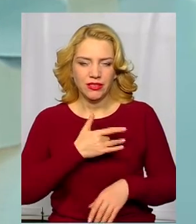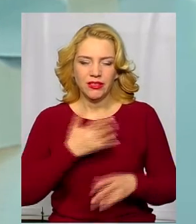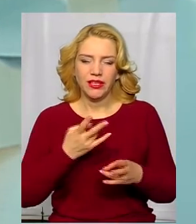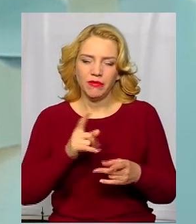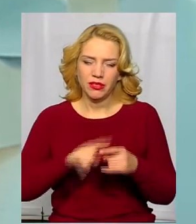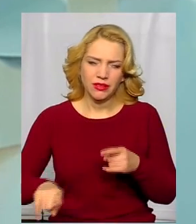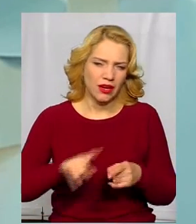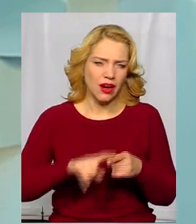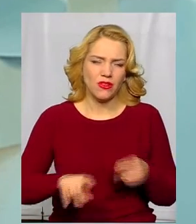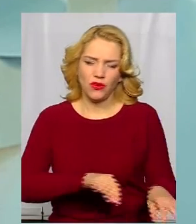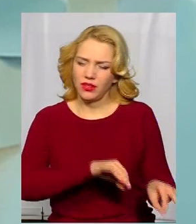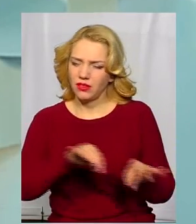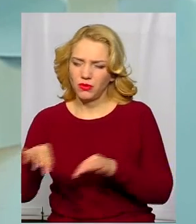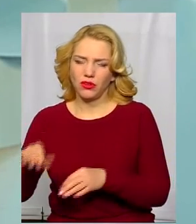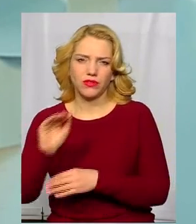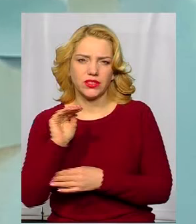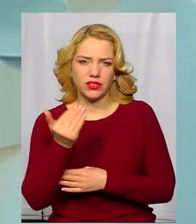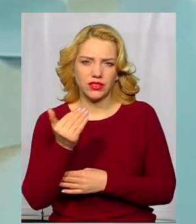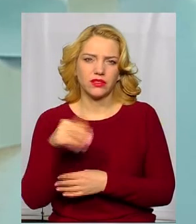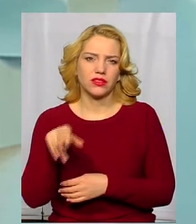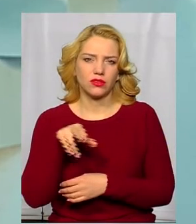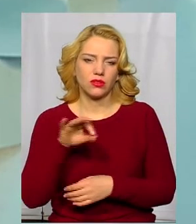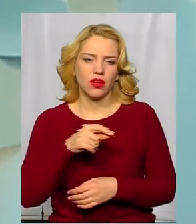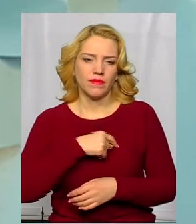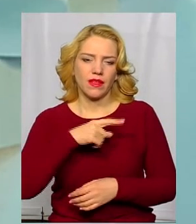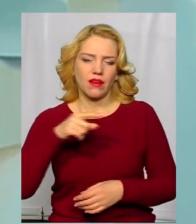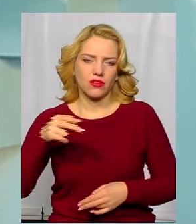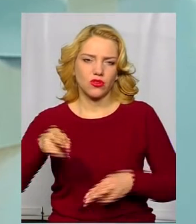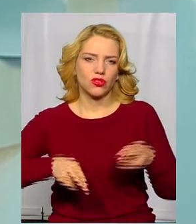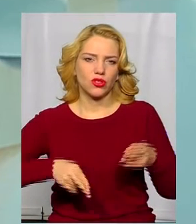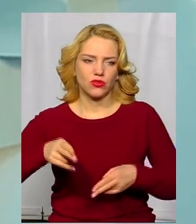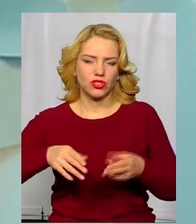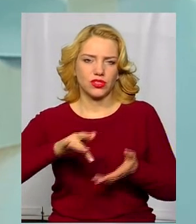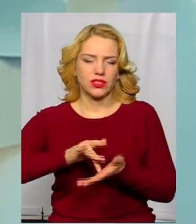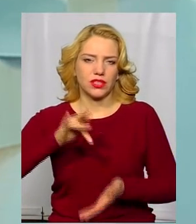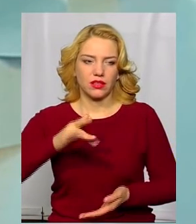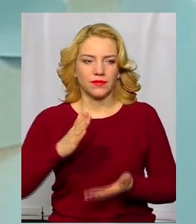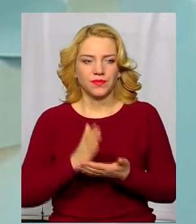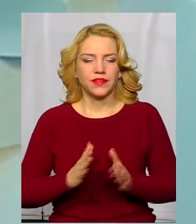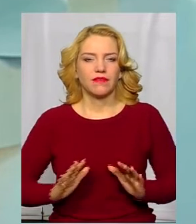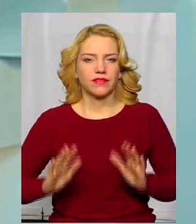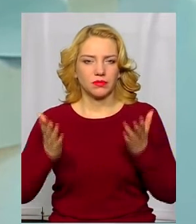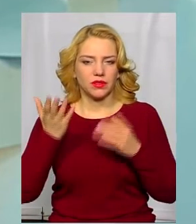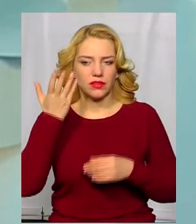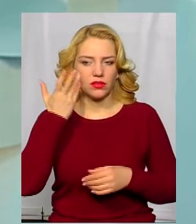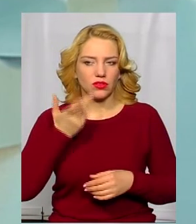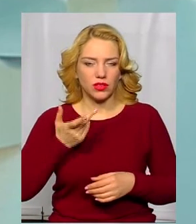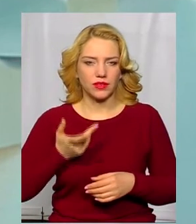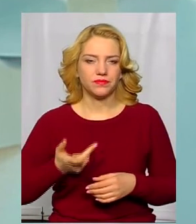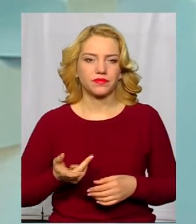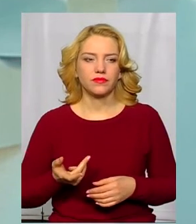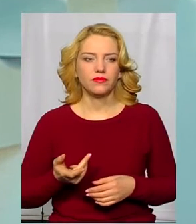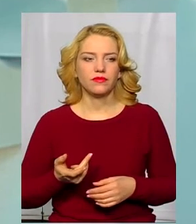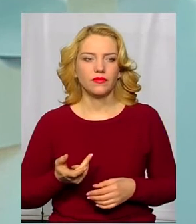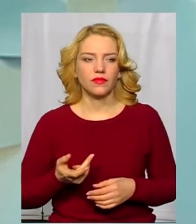негайної транспортування дитини в кардіохірургічні центри. Є випадки, коли дитина